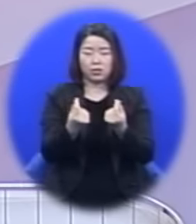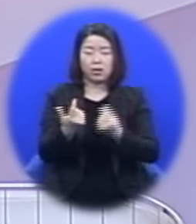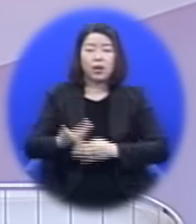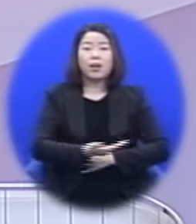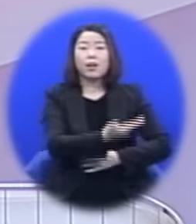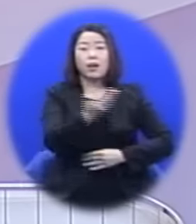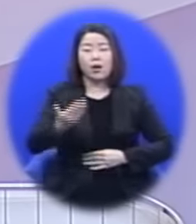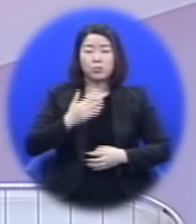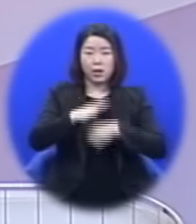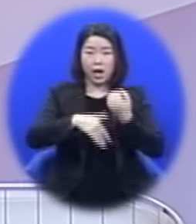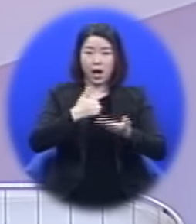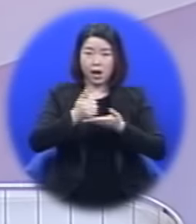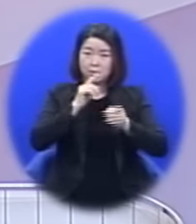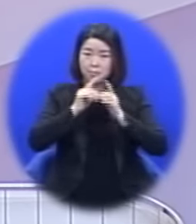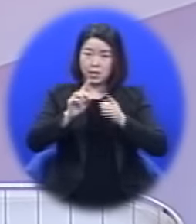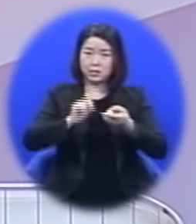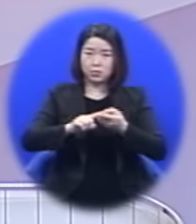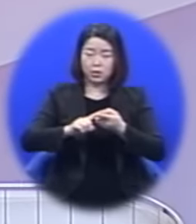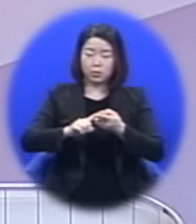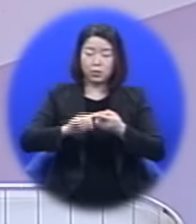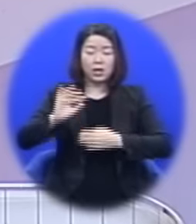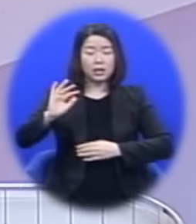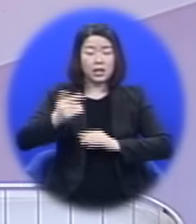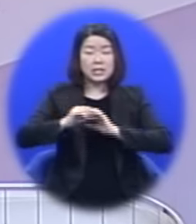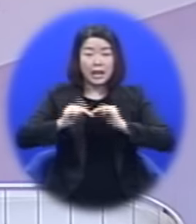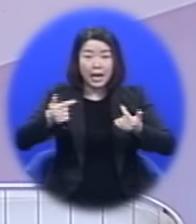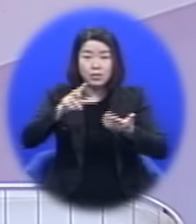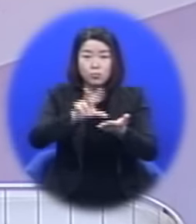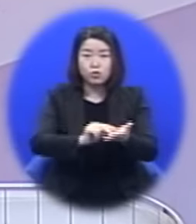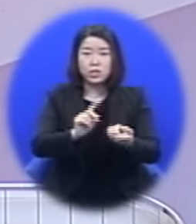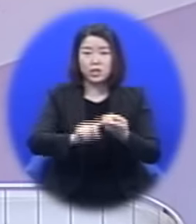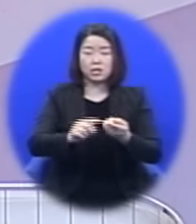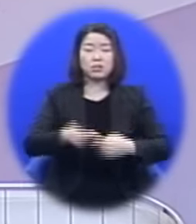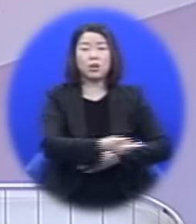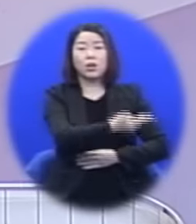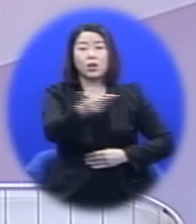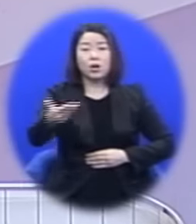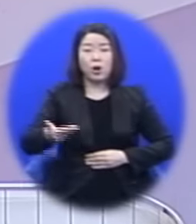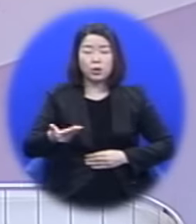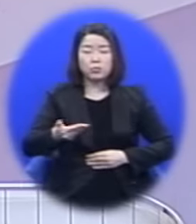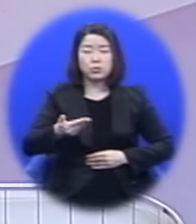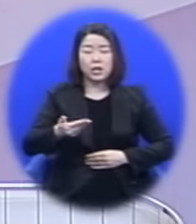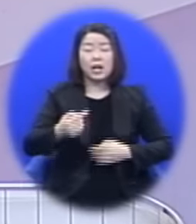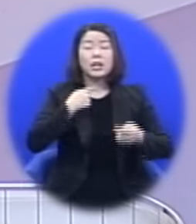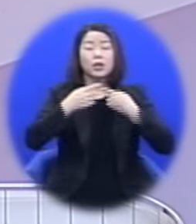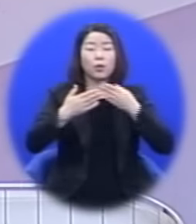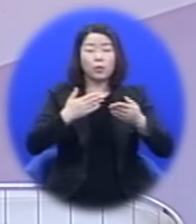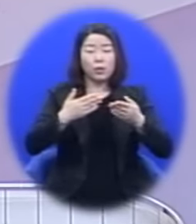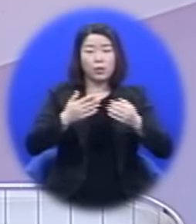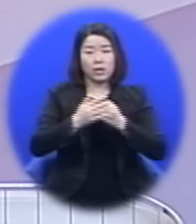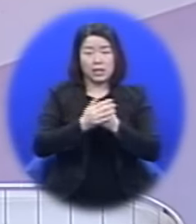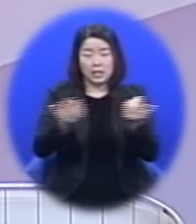여러분은 하나님의 말씀대로 되지 않는 문제에 대해서 여러분이 겪고 있는 여러 가지 악한 문제에